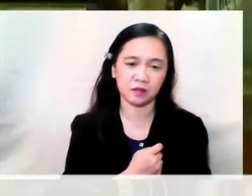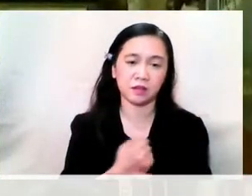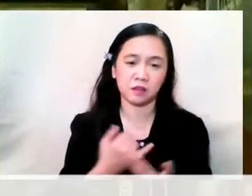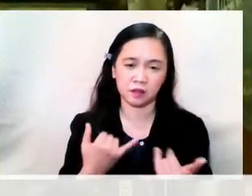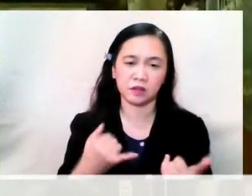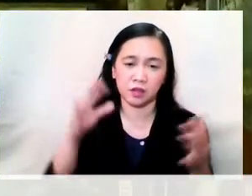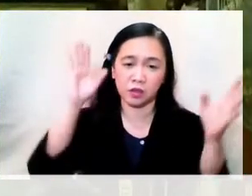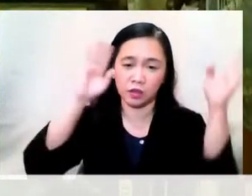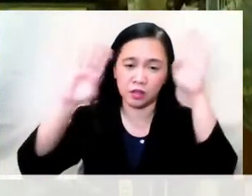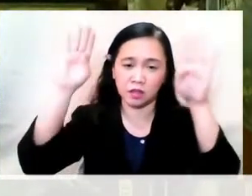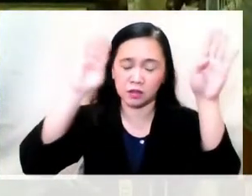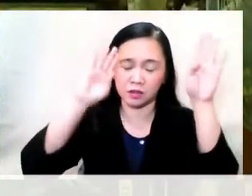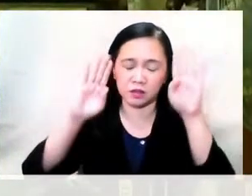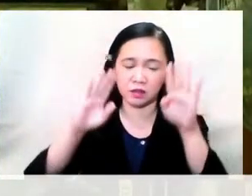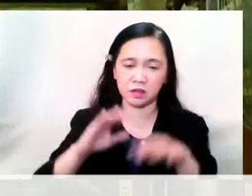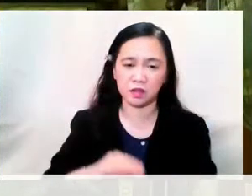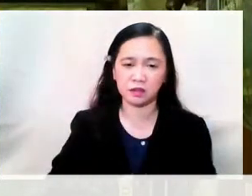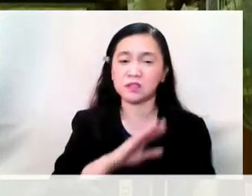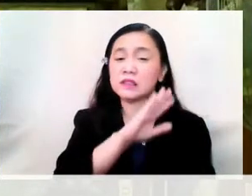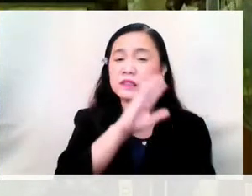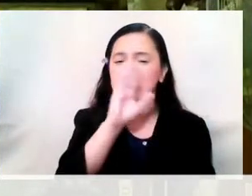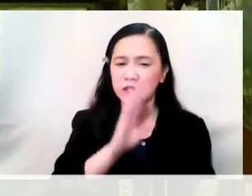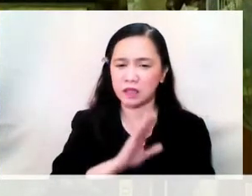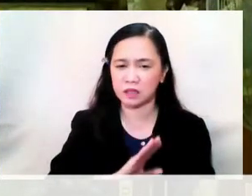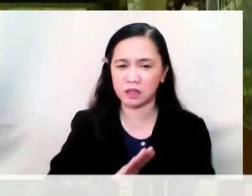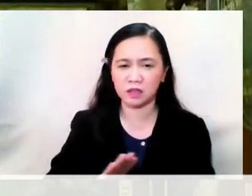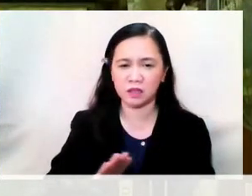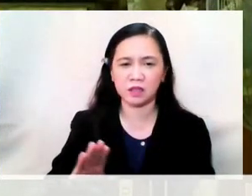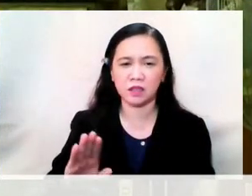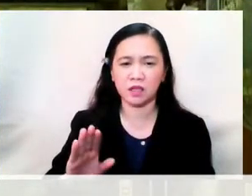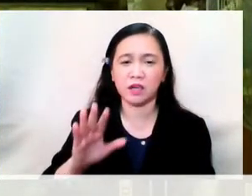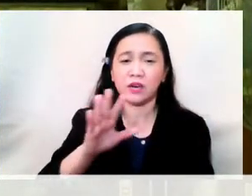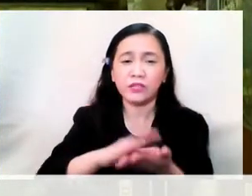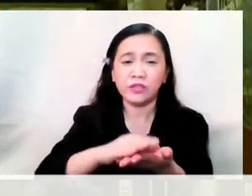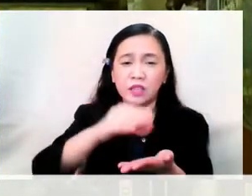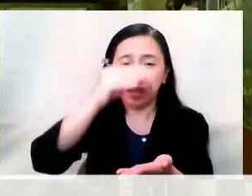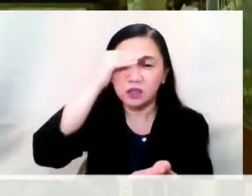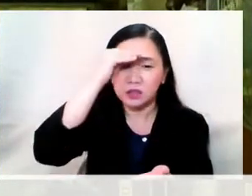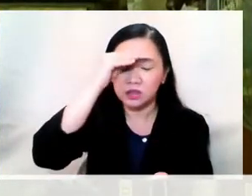tayo natuto sa higit na isang taong quarantine.